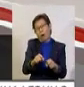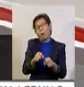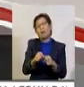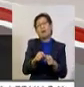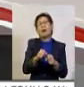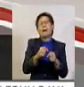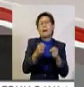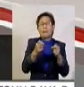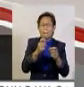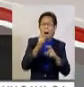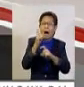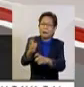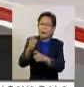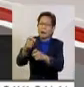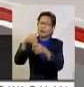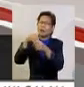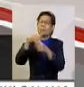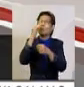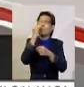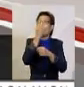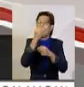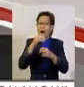banyak insentif kepada rakyat.